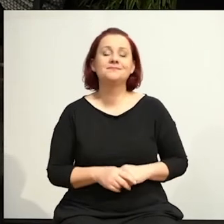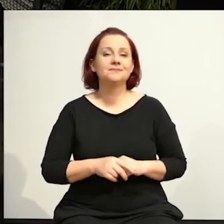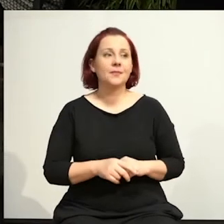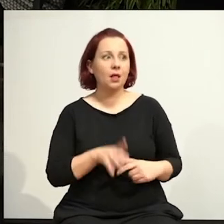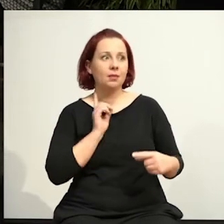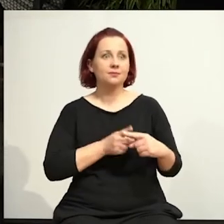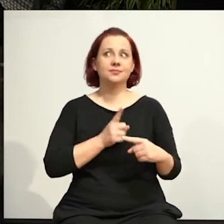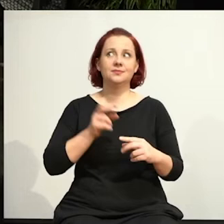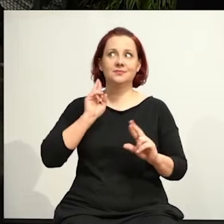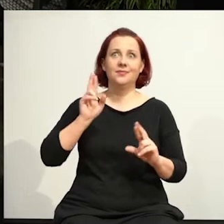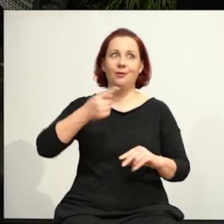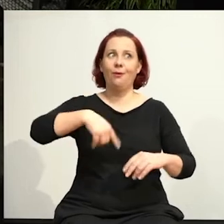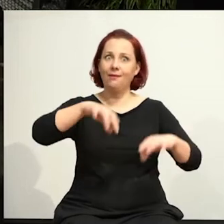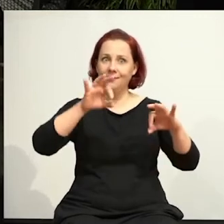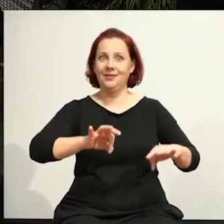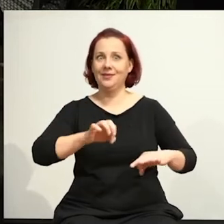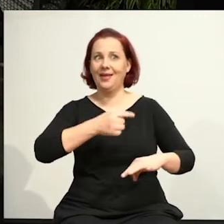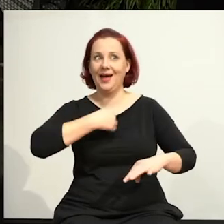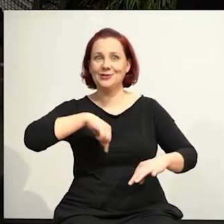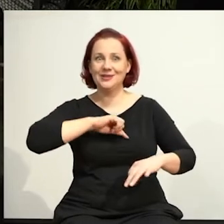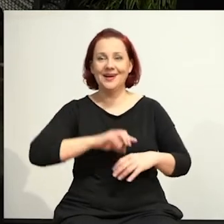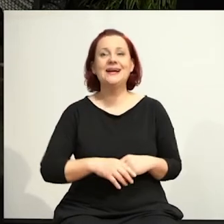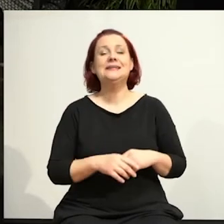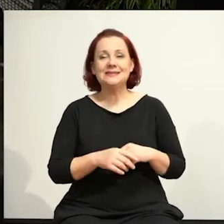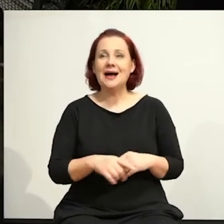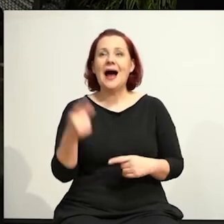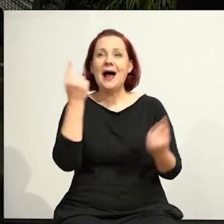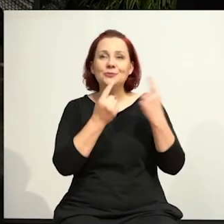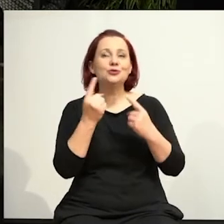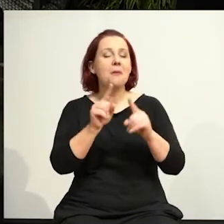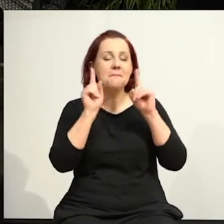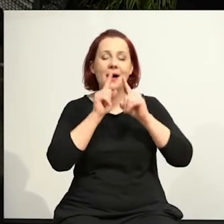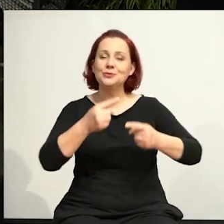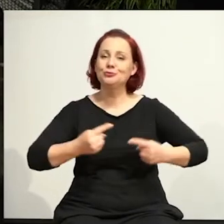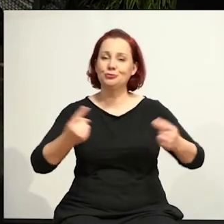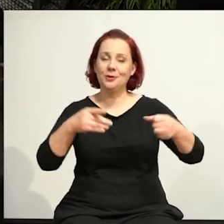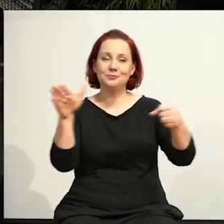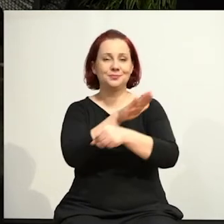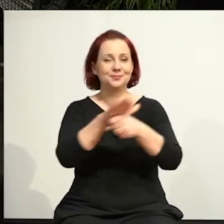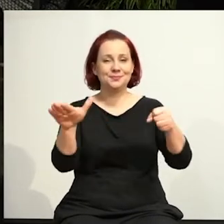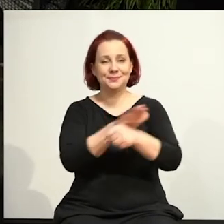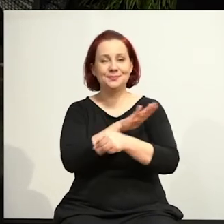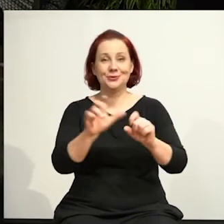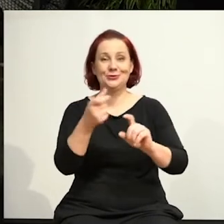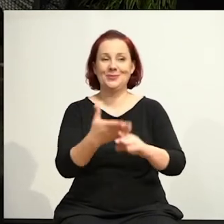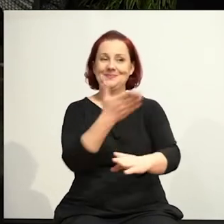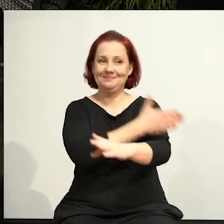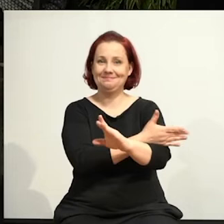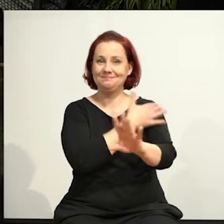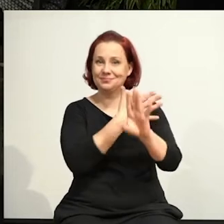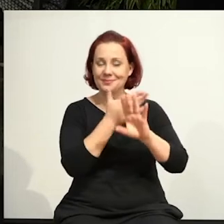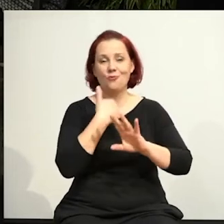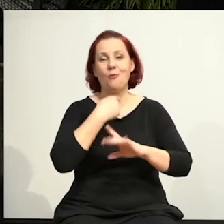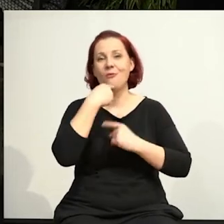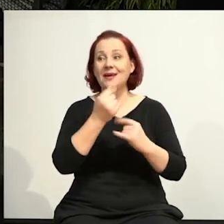Radykalnie to zabrzmiało, że to nasza wina, ale myślę, że doskonale pan dopełnił to, co zostało już powiedziane tutaj faktycznie o tym, jak żyje albo nie